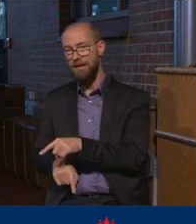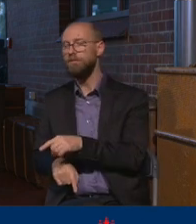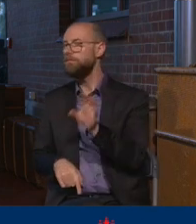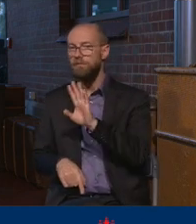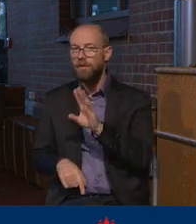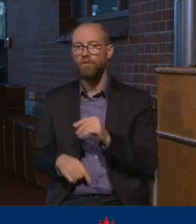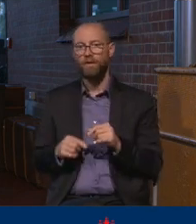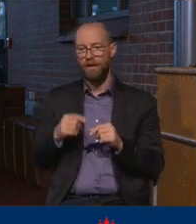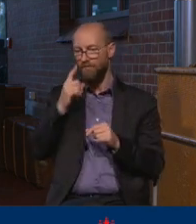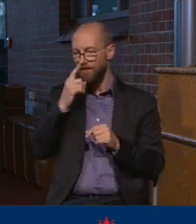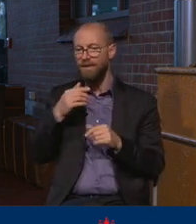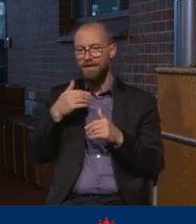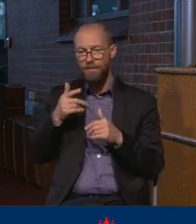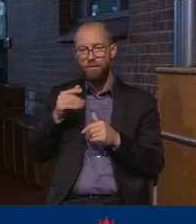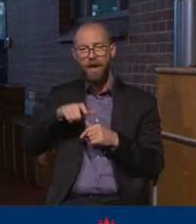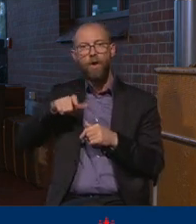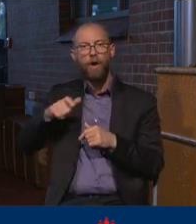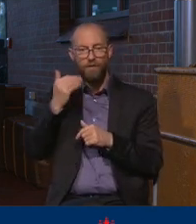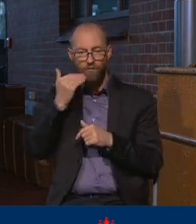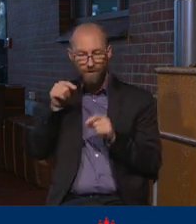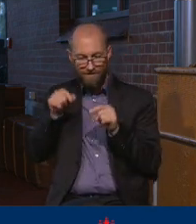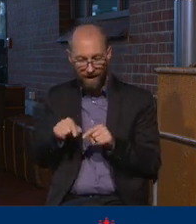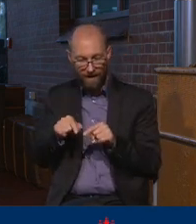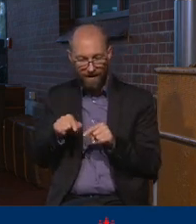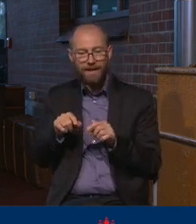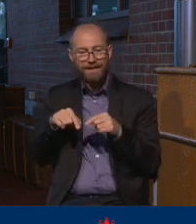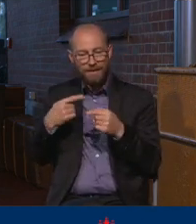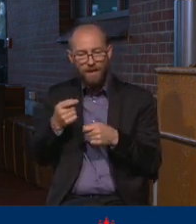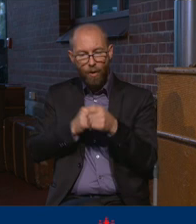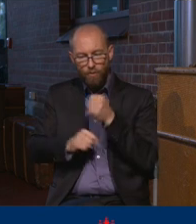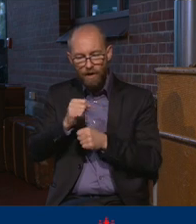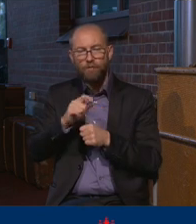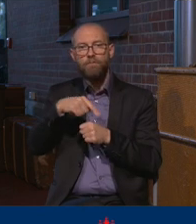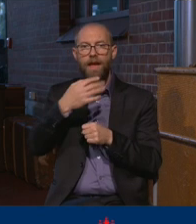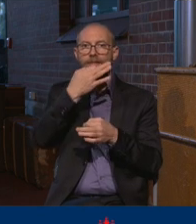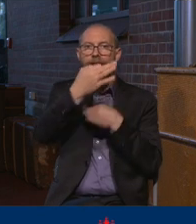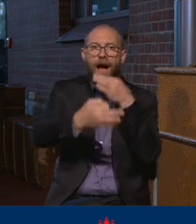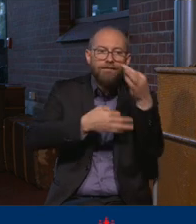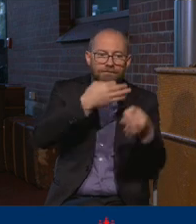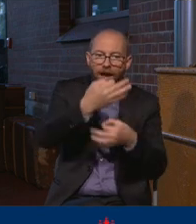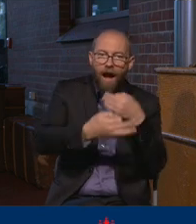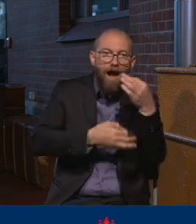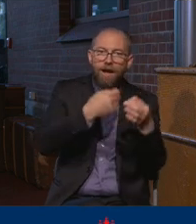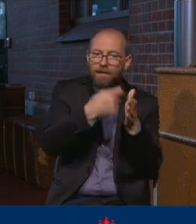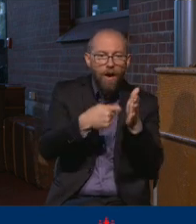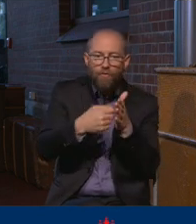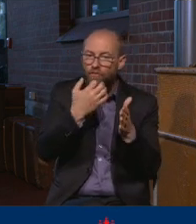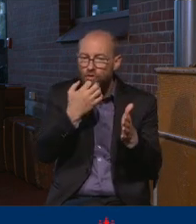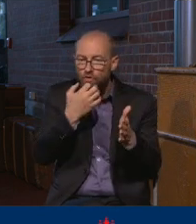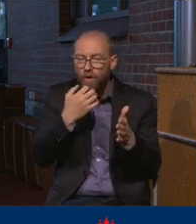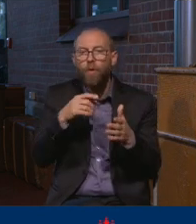nachfrage in dem bereich der veddel hinein kommt um dann tatsächlich solche infrastrukturen zu entwickeln